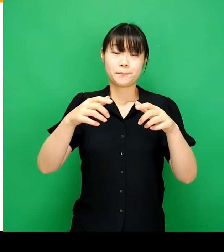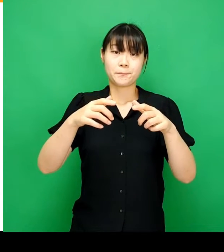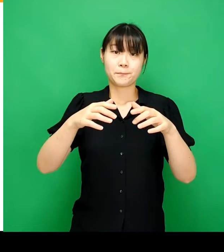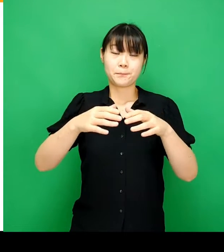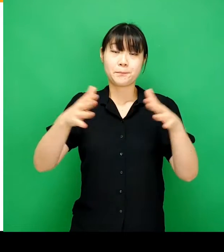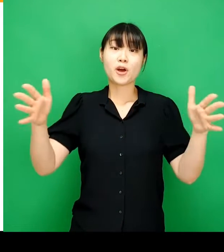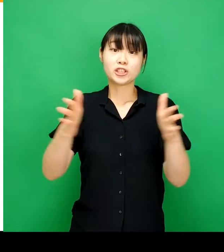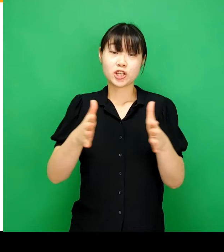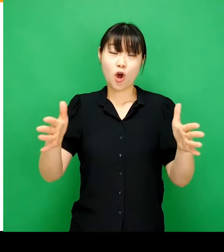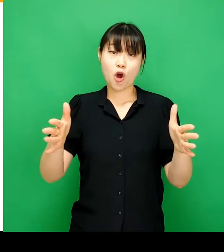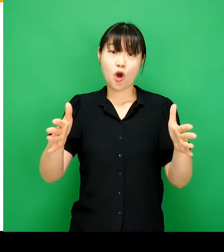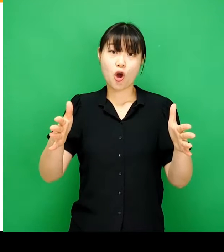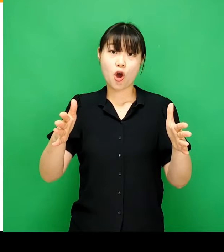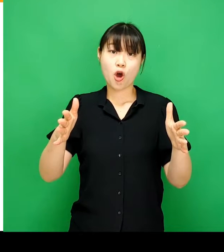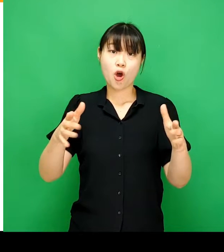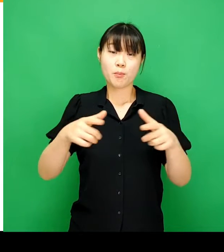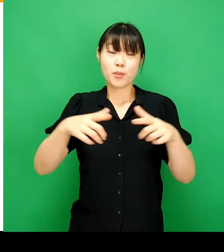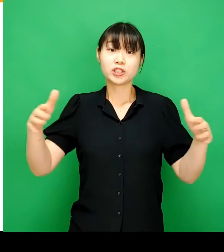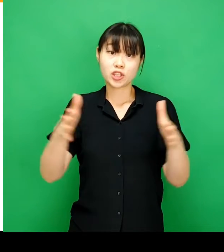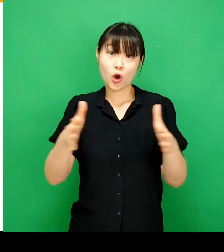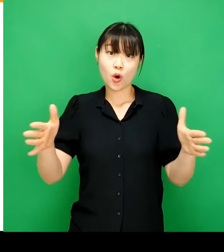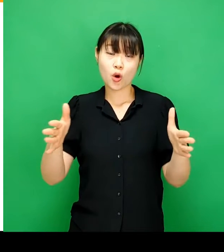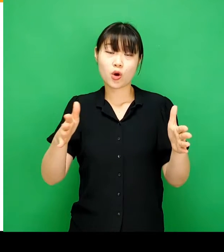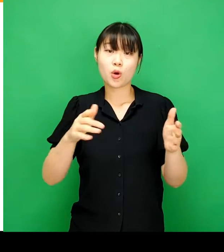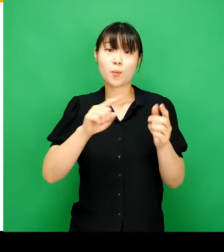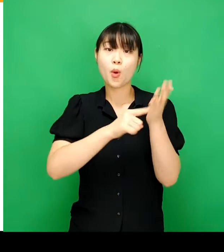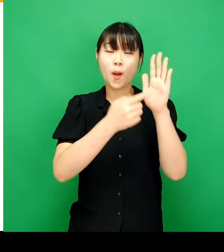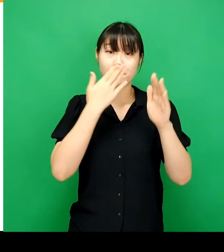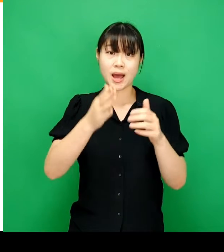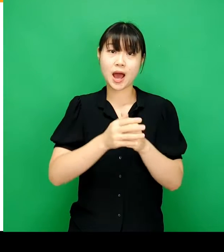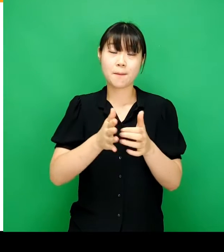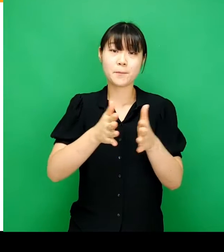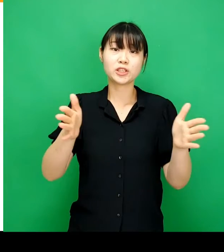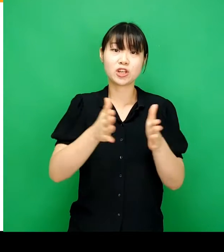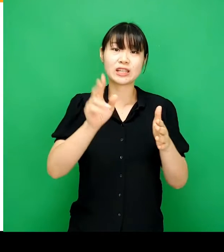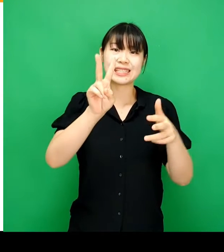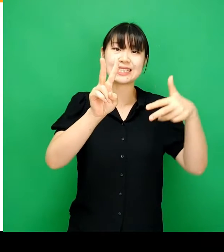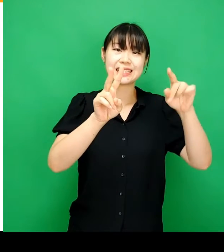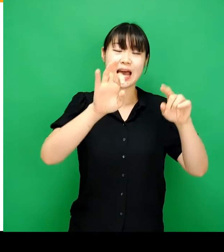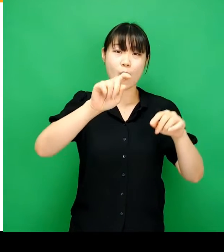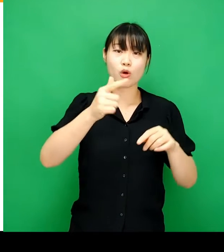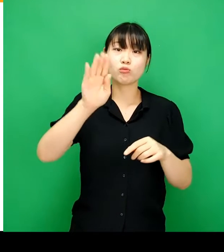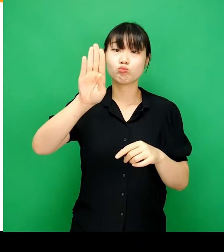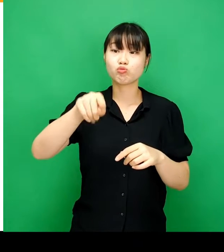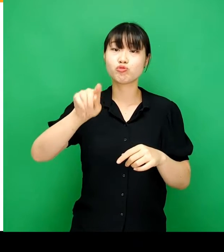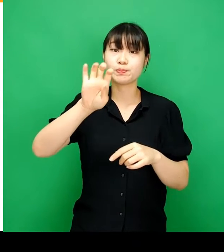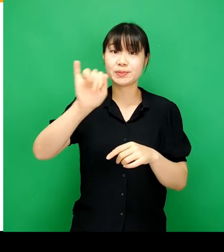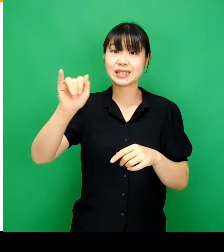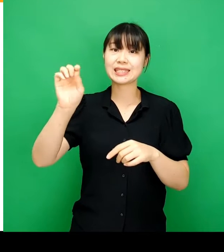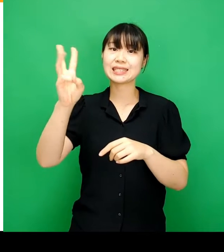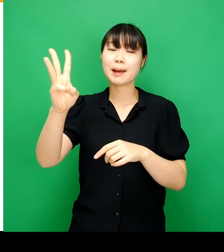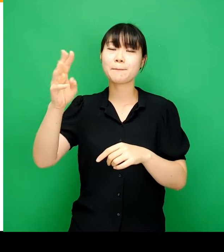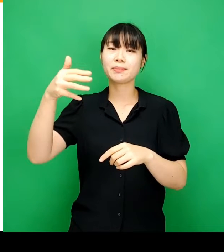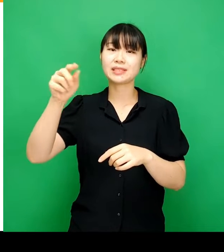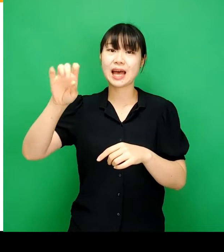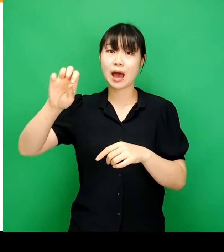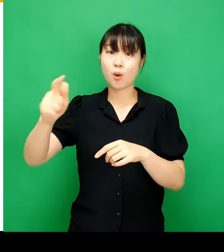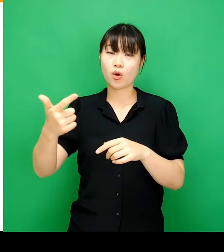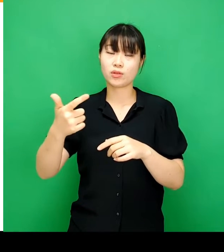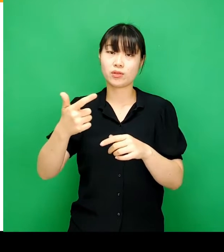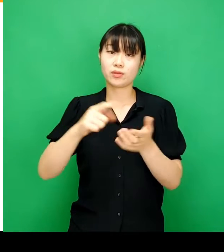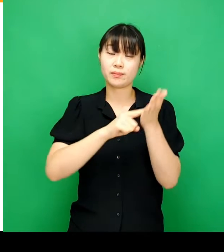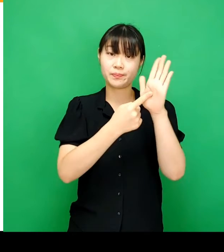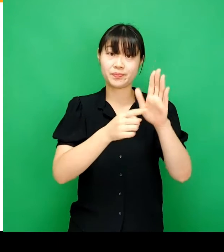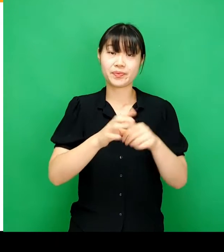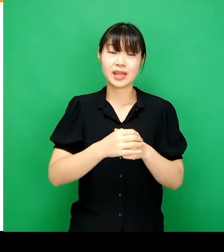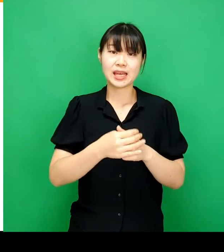또한 면적과 부피로 데이터의 크고 작음을 표현할 수 있습니다. 면적은 2차원의 데이터를, 부피는 3차원의